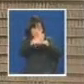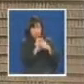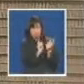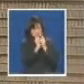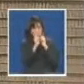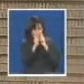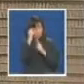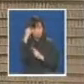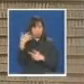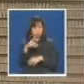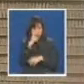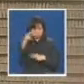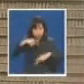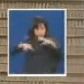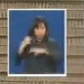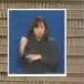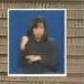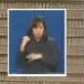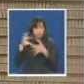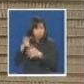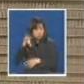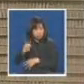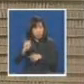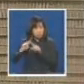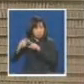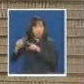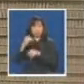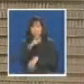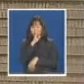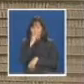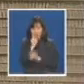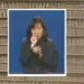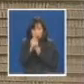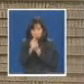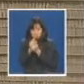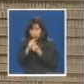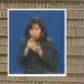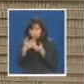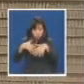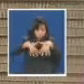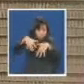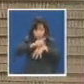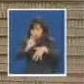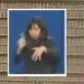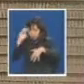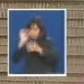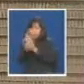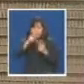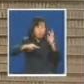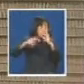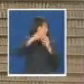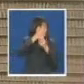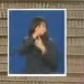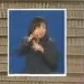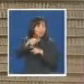มีการดำเนินการเข้มงวดกวดขันในเรื่องนี้เข้าไปจับกลุ่มนะครับและถ้ามีการพบว่าพื้นที่ใดละเลยนะครับผู้บริหารระดับสูง